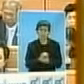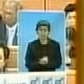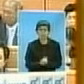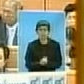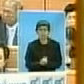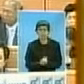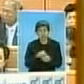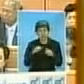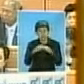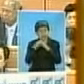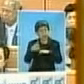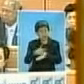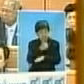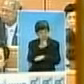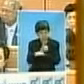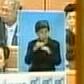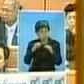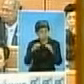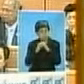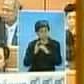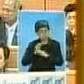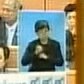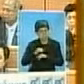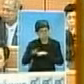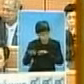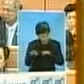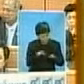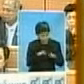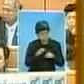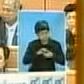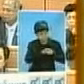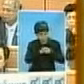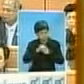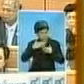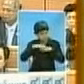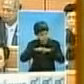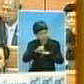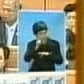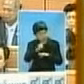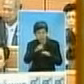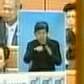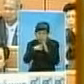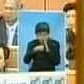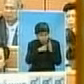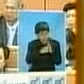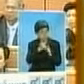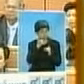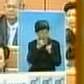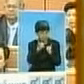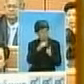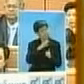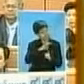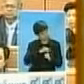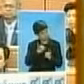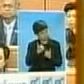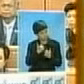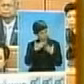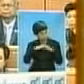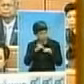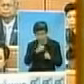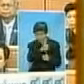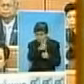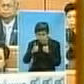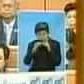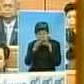ทฤษฎีการฉีดยาของแบบสื่อใช่ไม่นับว่าเป็นคิงด้วผมคิดว่าหนักนะเขาไม่เล่นไงรัฐบาลนี้ค่อนข้าง